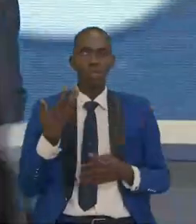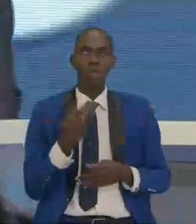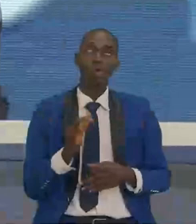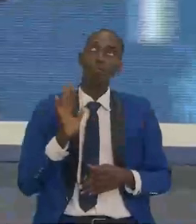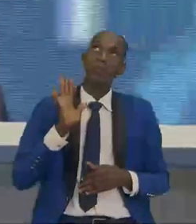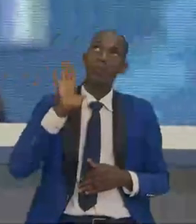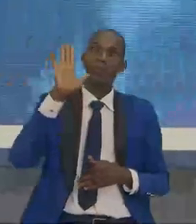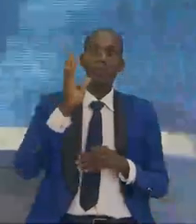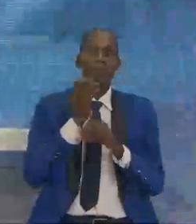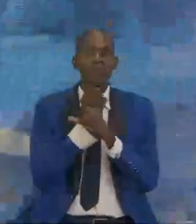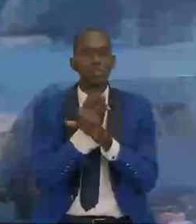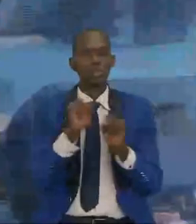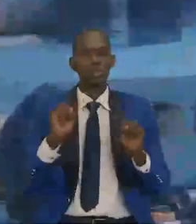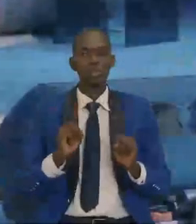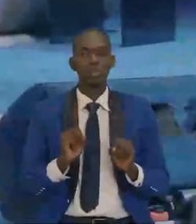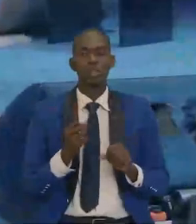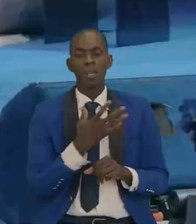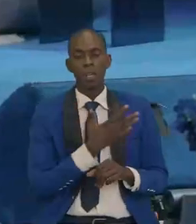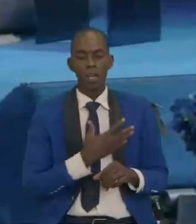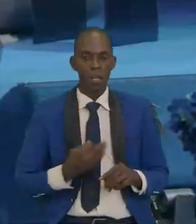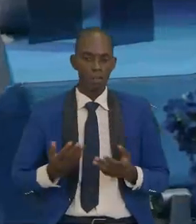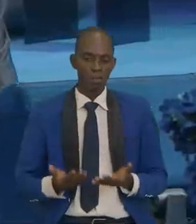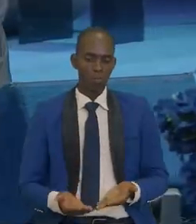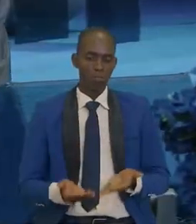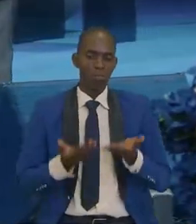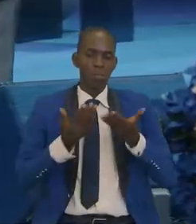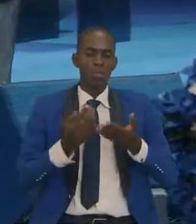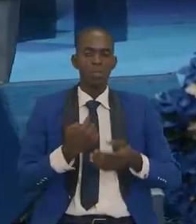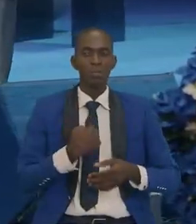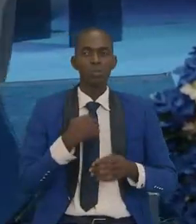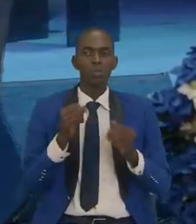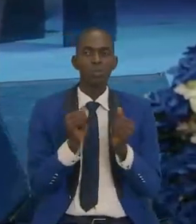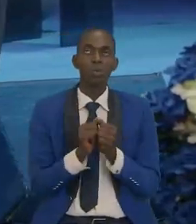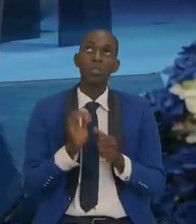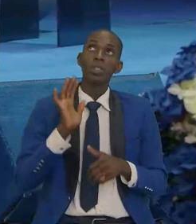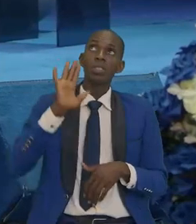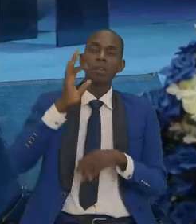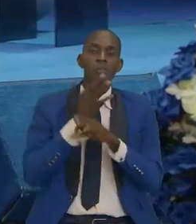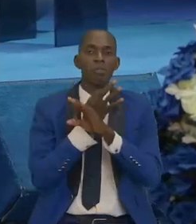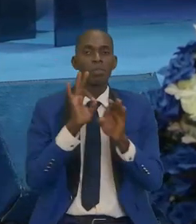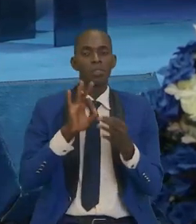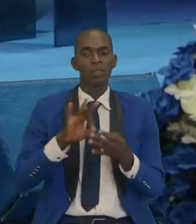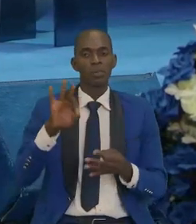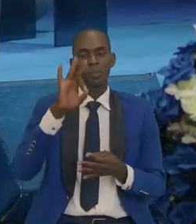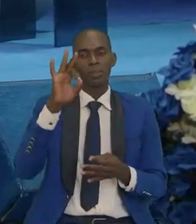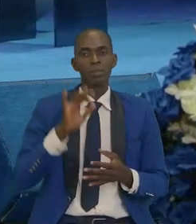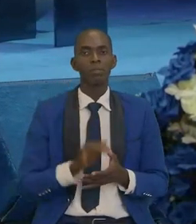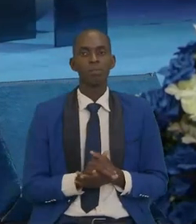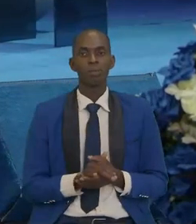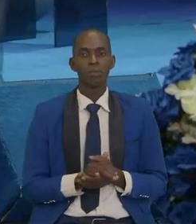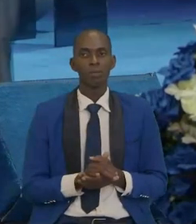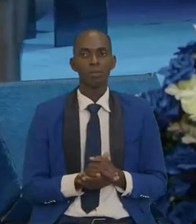Rends-moi la joie de ton salut et qu'un esprit de